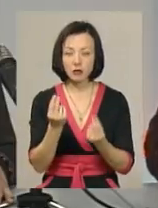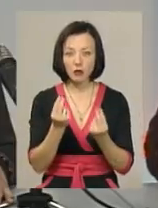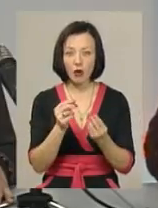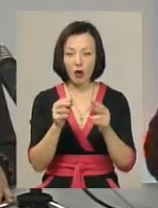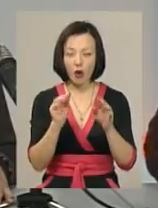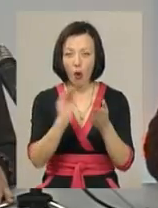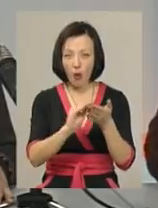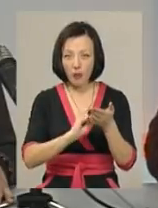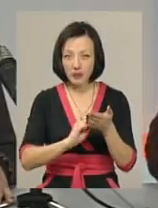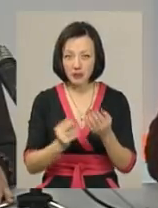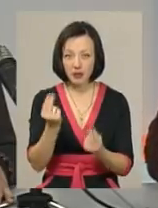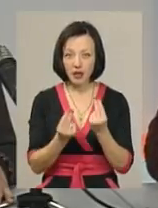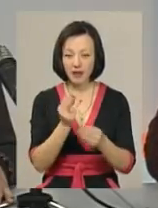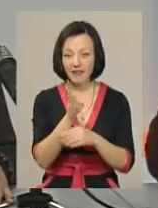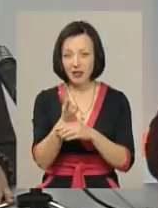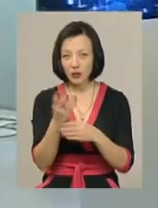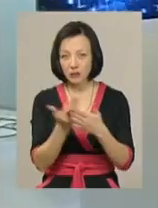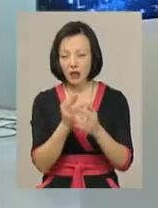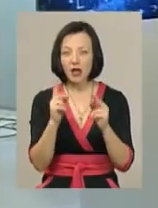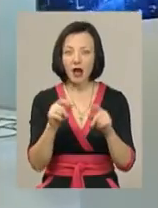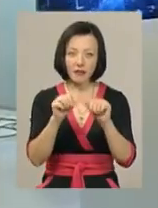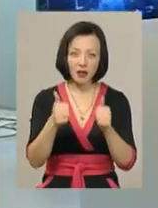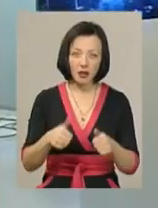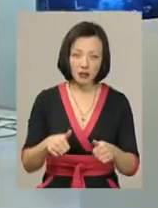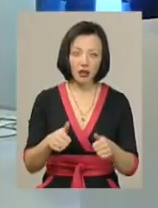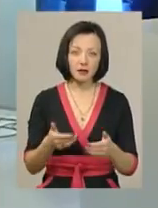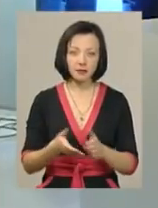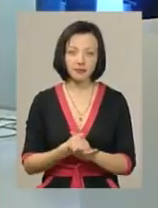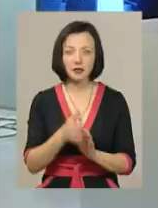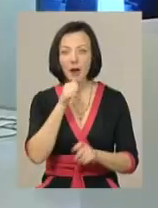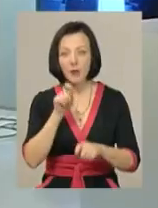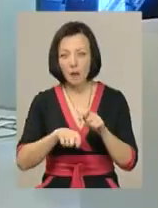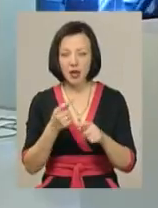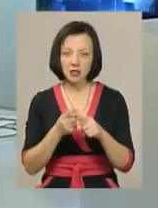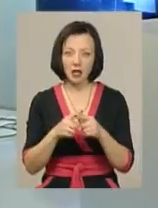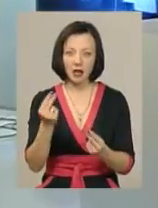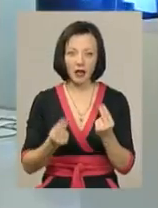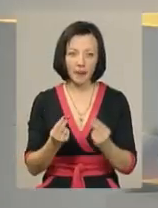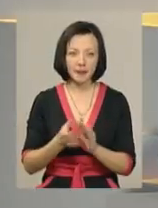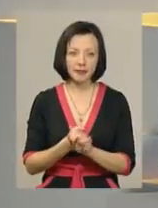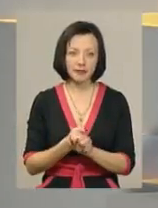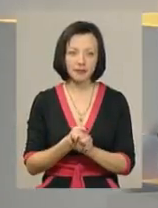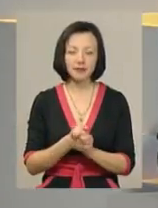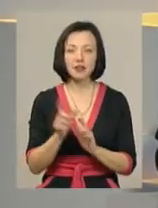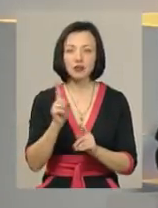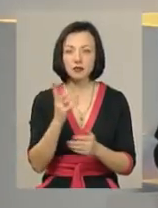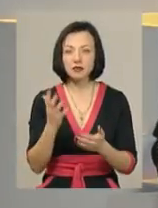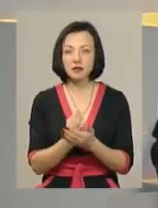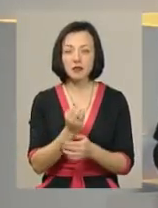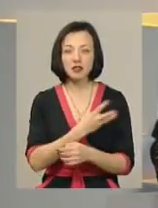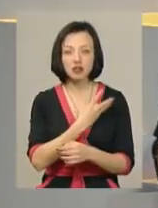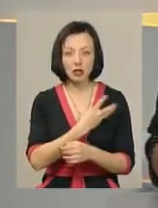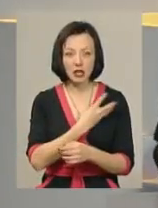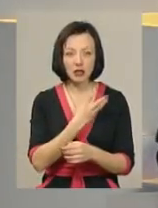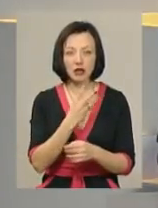обов'язково є відеозображення як вона виглядає тобто апробація цієї гри то для того щоб найти в дитини